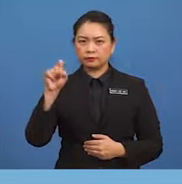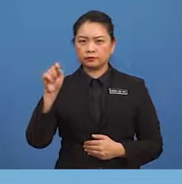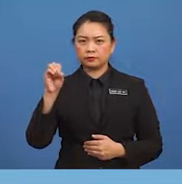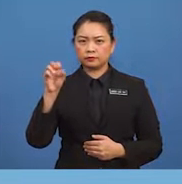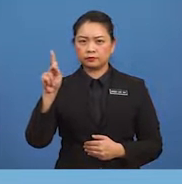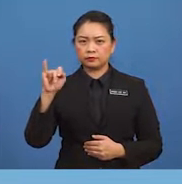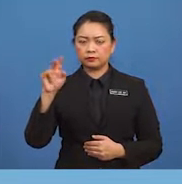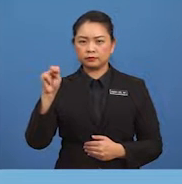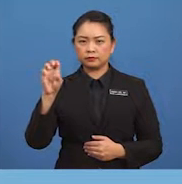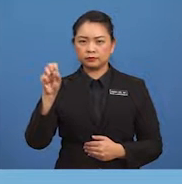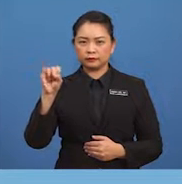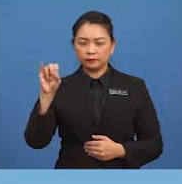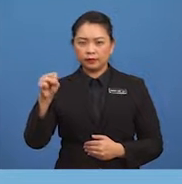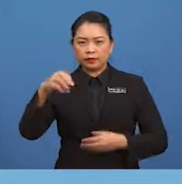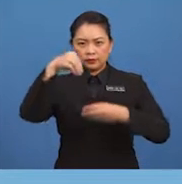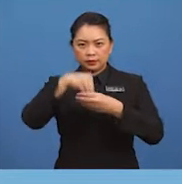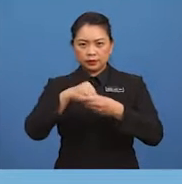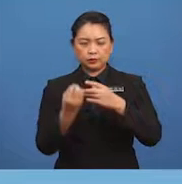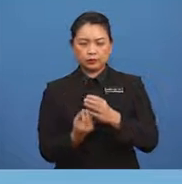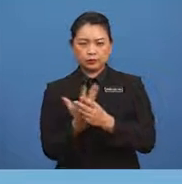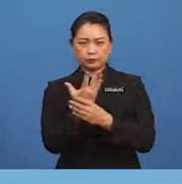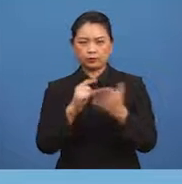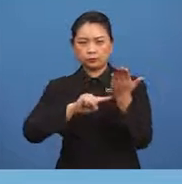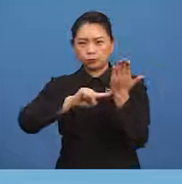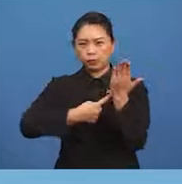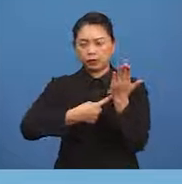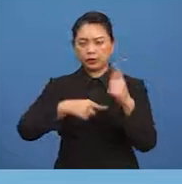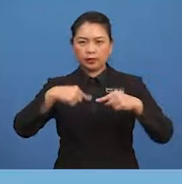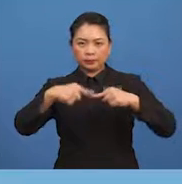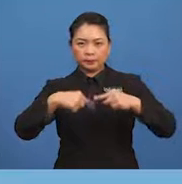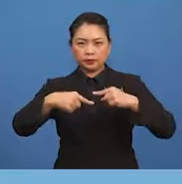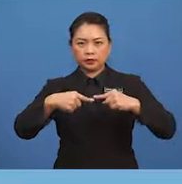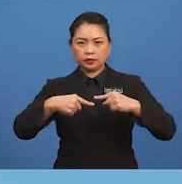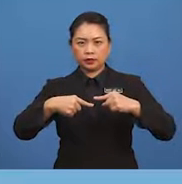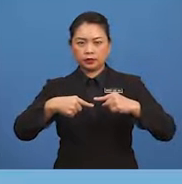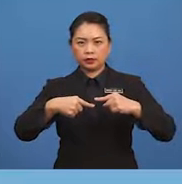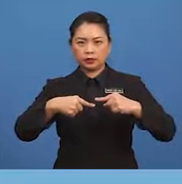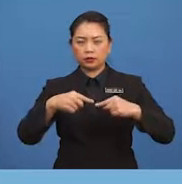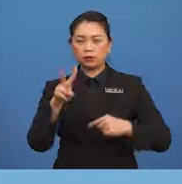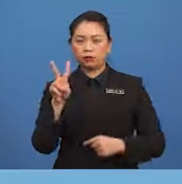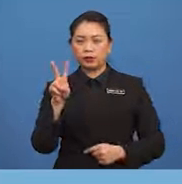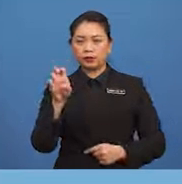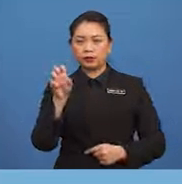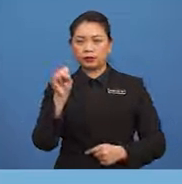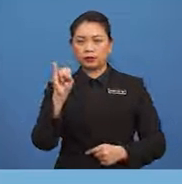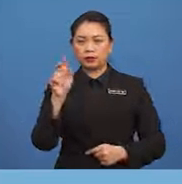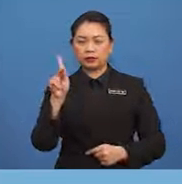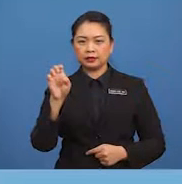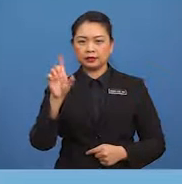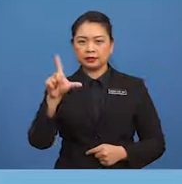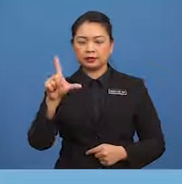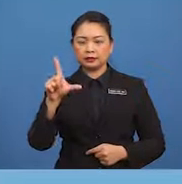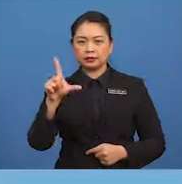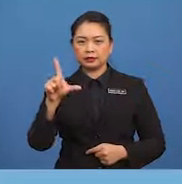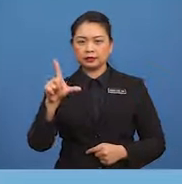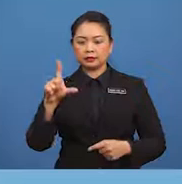sitokinesis dalam sel tumbuhan pula bermula apabila vesikel yang dibentuk